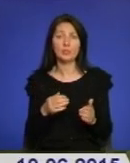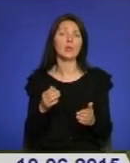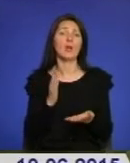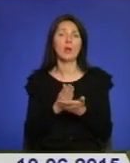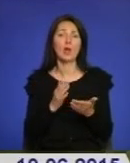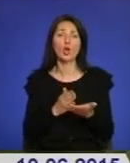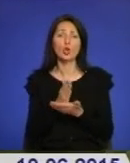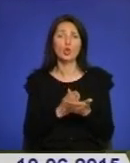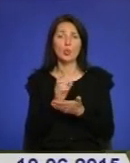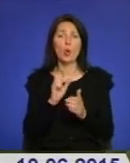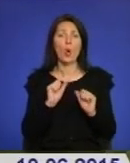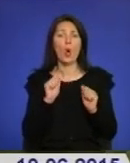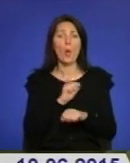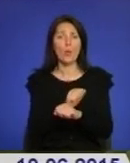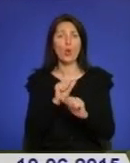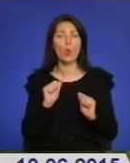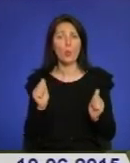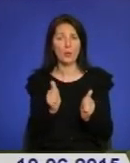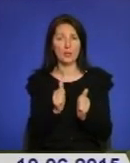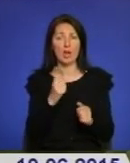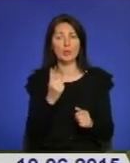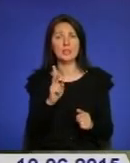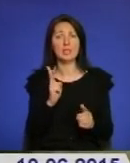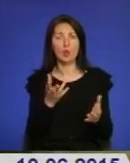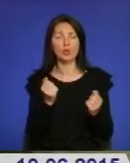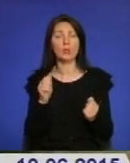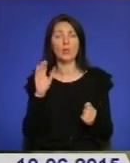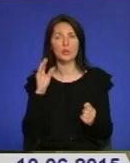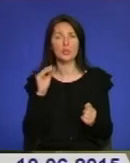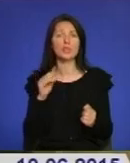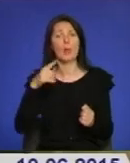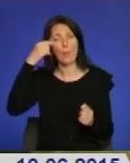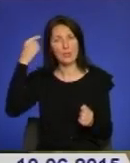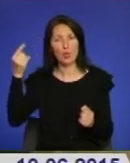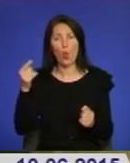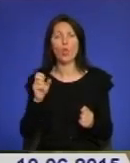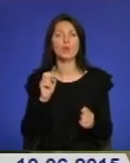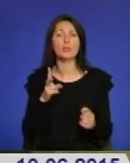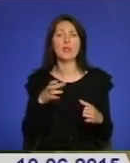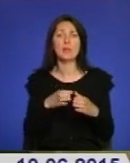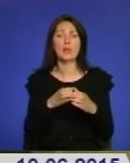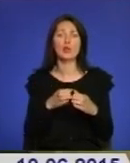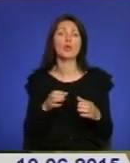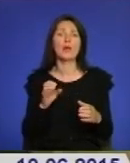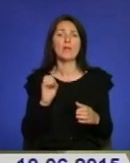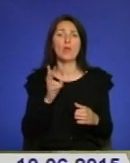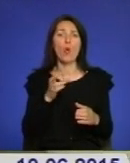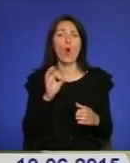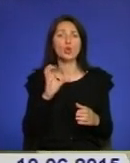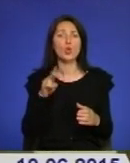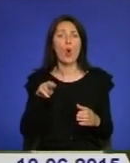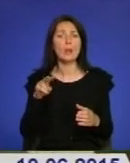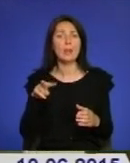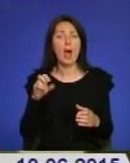року і до нині щомісячно 50 співробітників спецбатальйону їдуть в зону АТО. Тернополяни забезпечують охорону